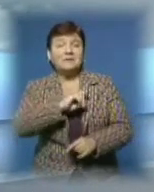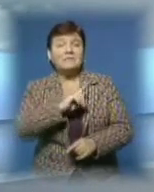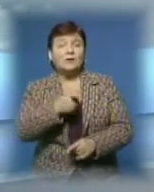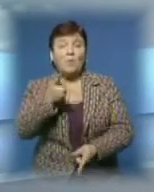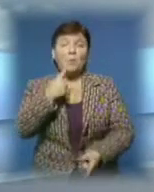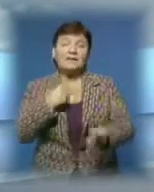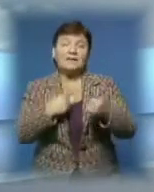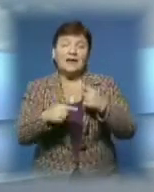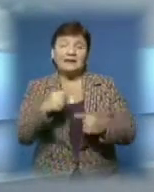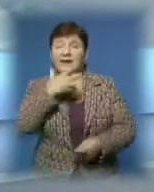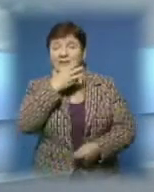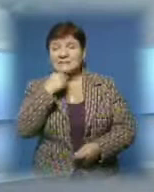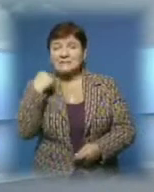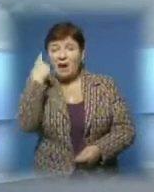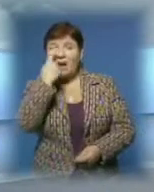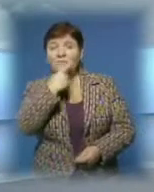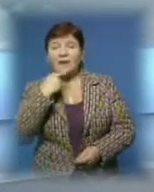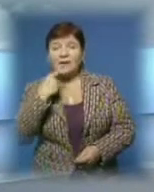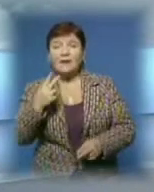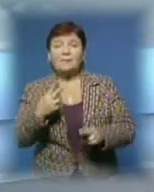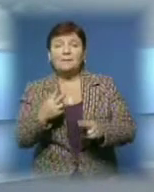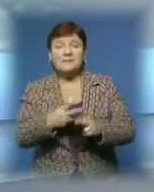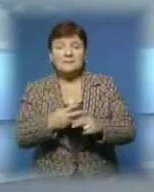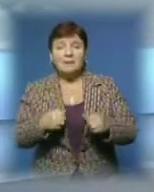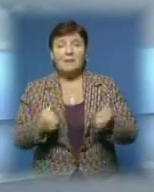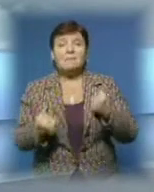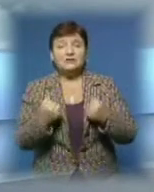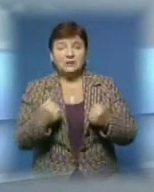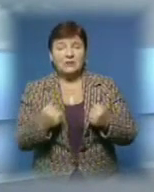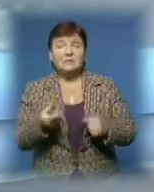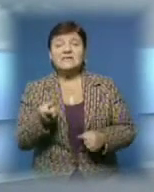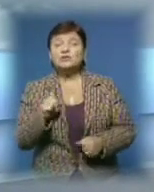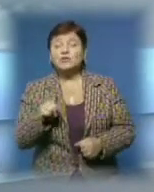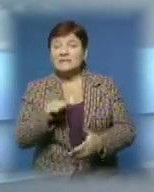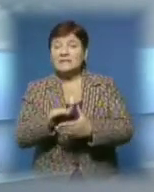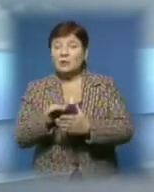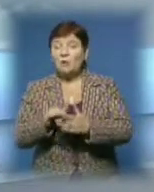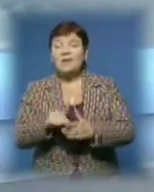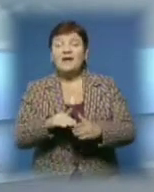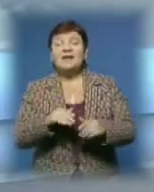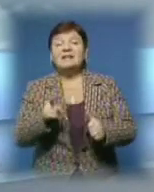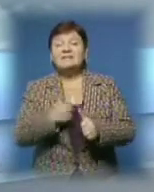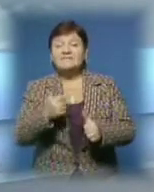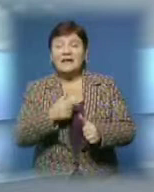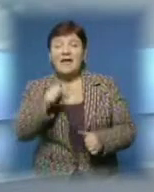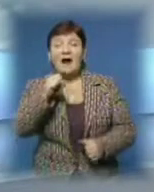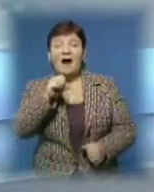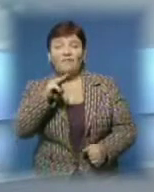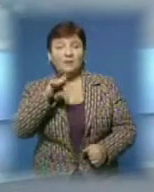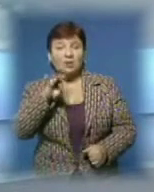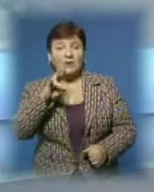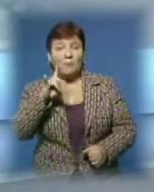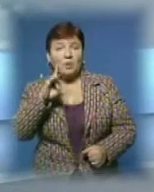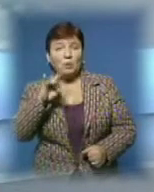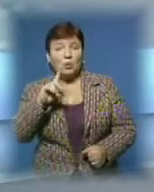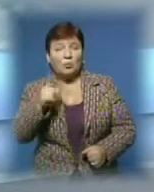повертати пристойний вигляд, здавалось би, безнадійно пошкодженим автомобілям, за що знайомі й прозвали його автотравматологом. Аби